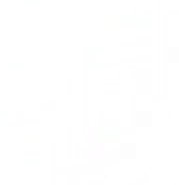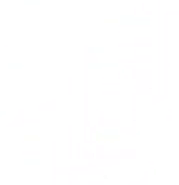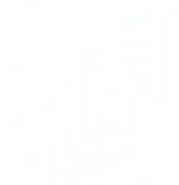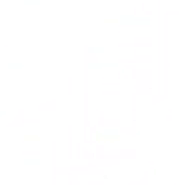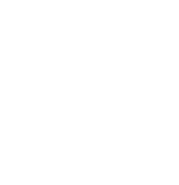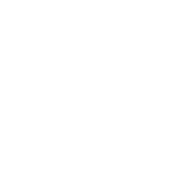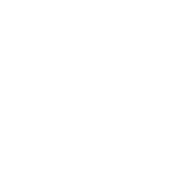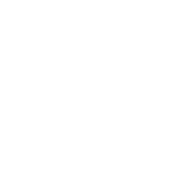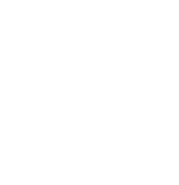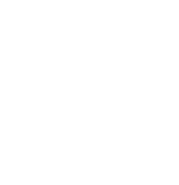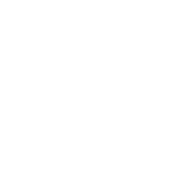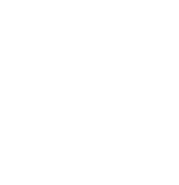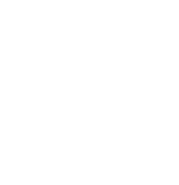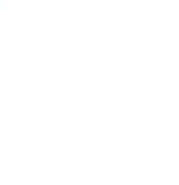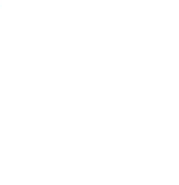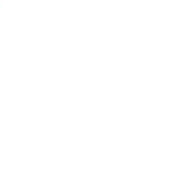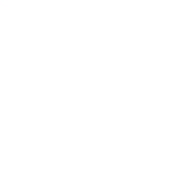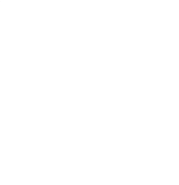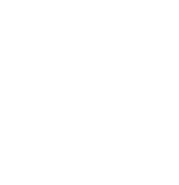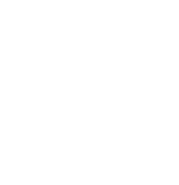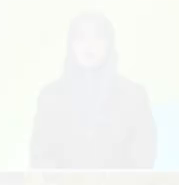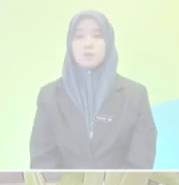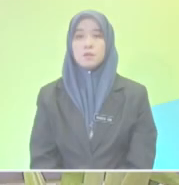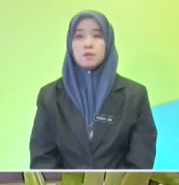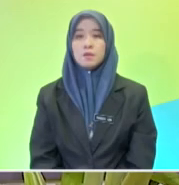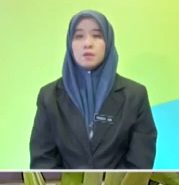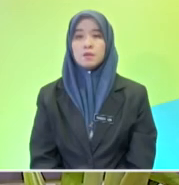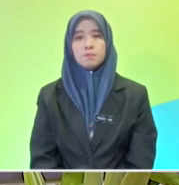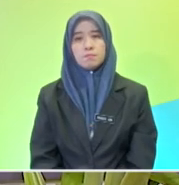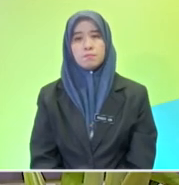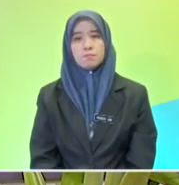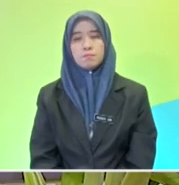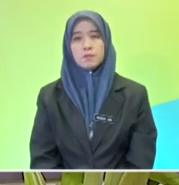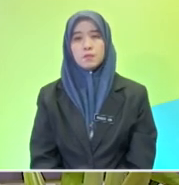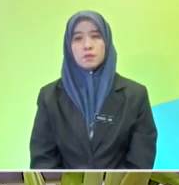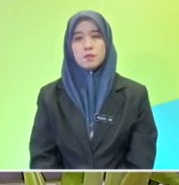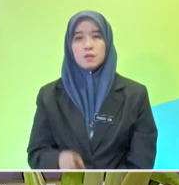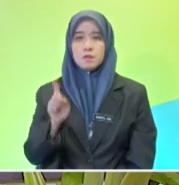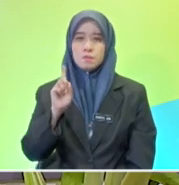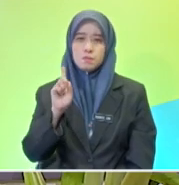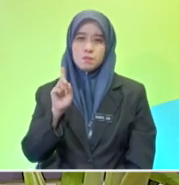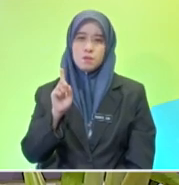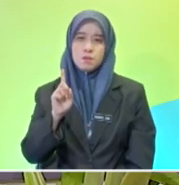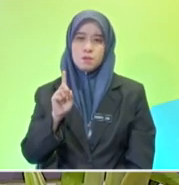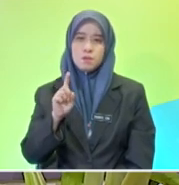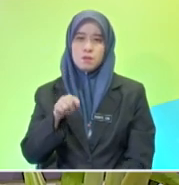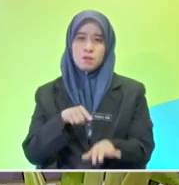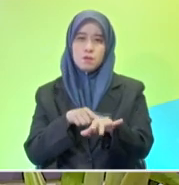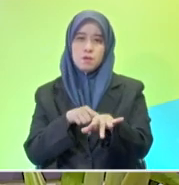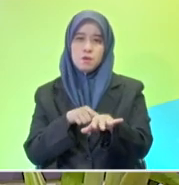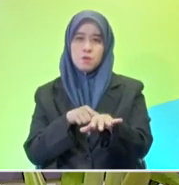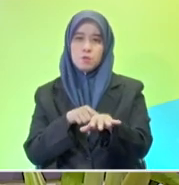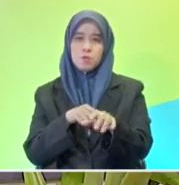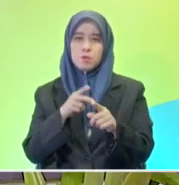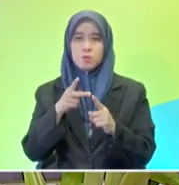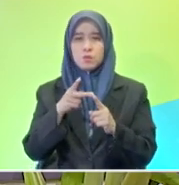KPM TV KPM eh mana pula daun pucuk ubi ada